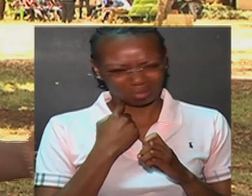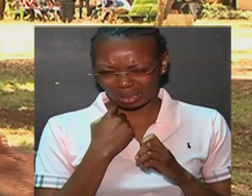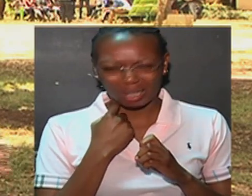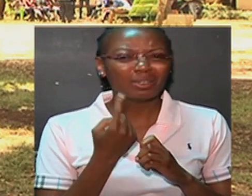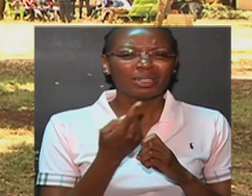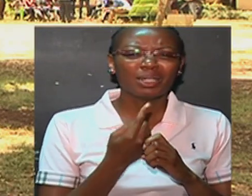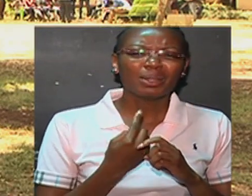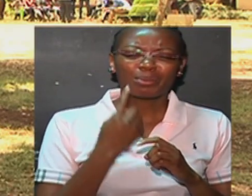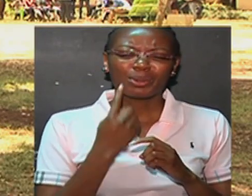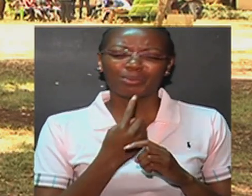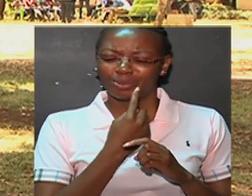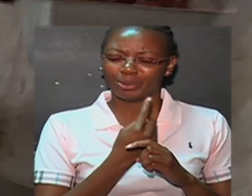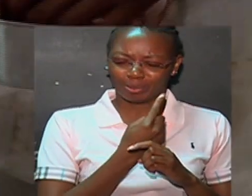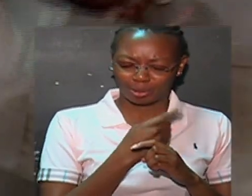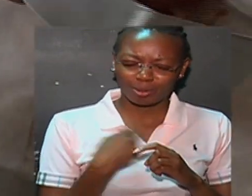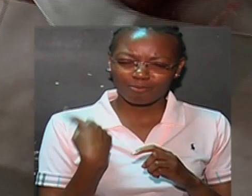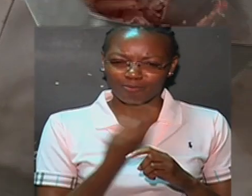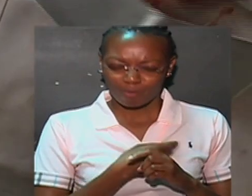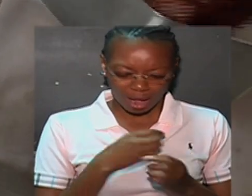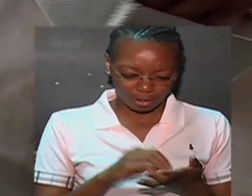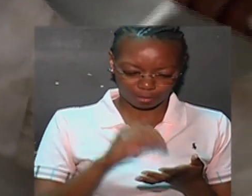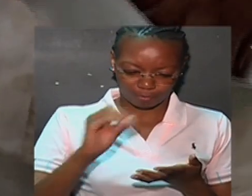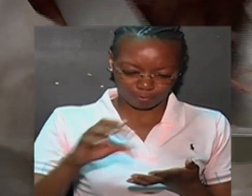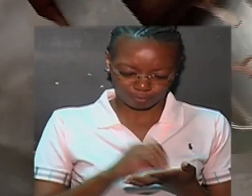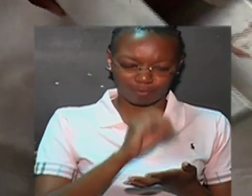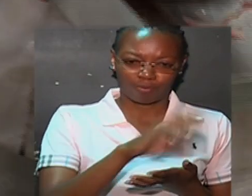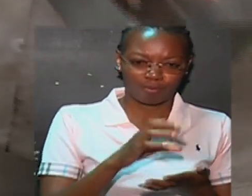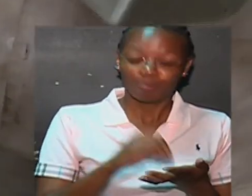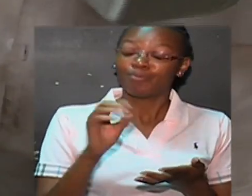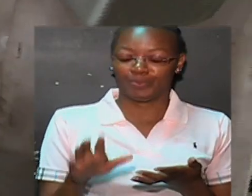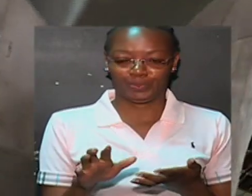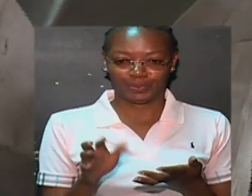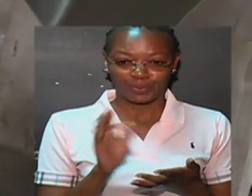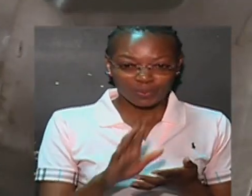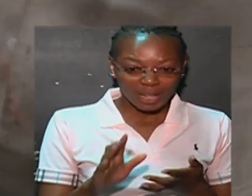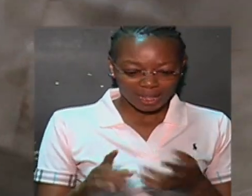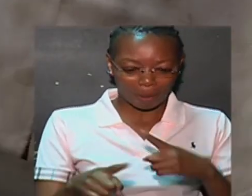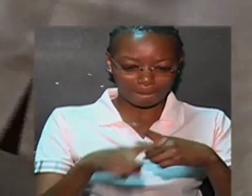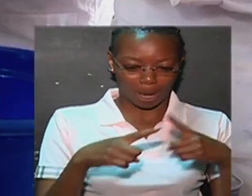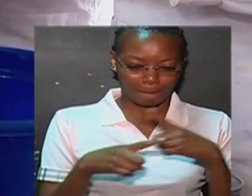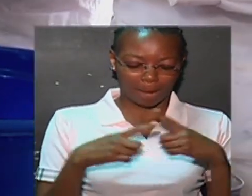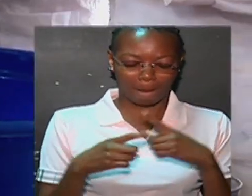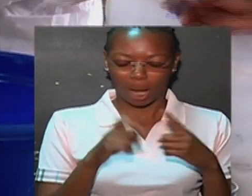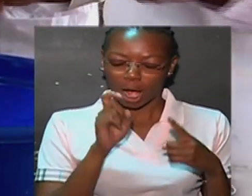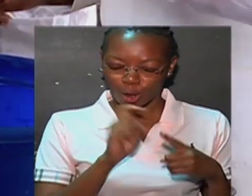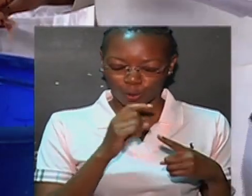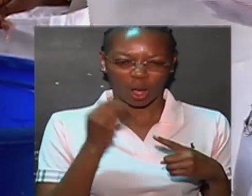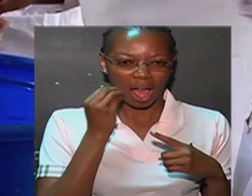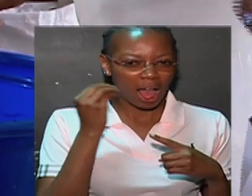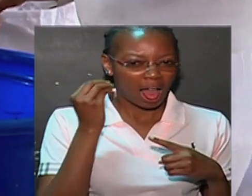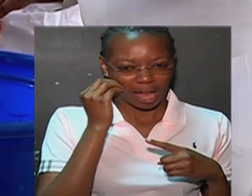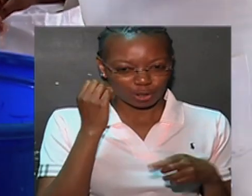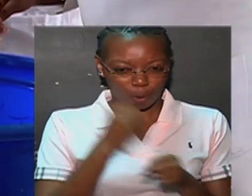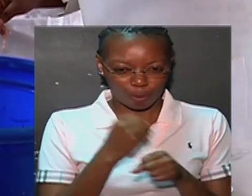alafu tunapata nyama ya kawaida. Iwapo unamchinja kuku ili kuwa kitoweo nyumbani, mara nyingi hupikwa bila